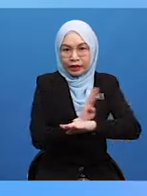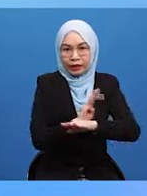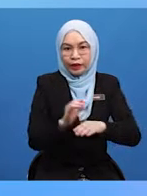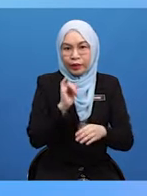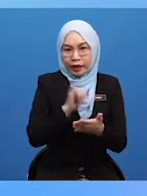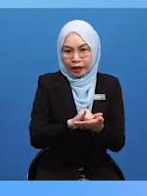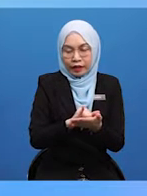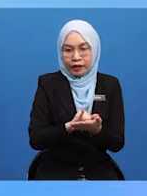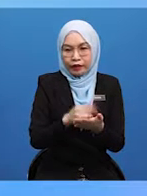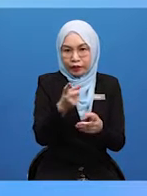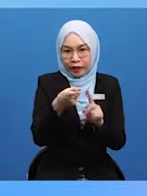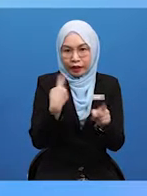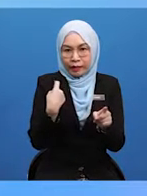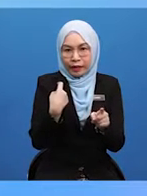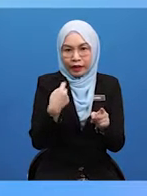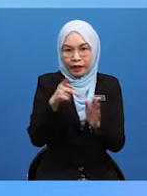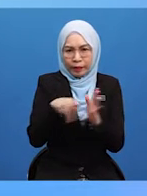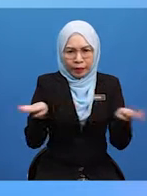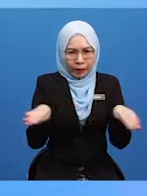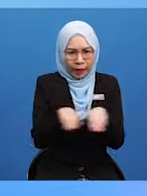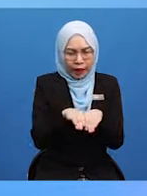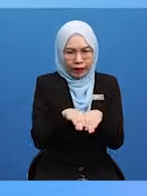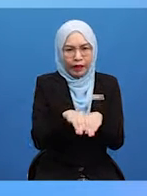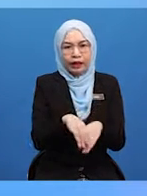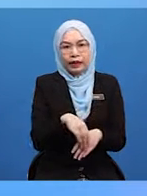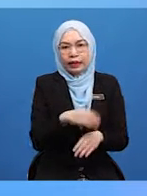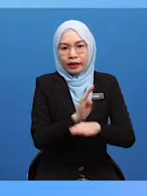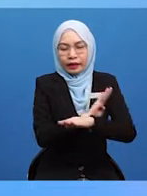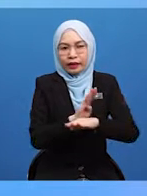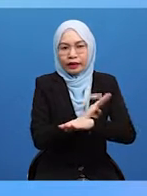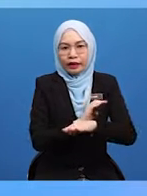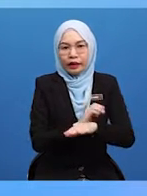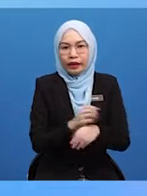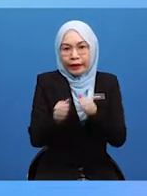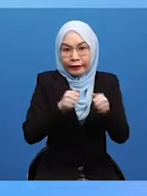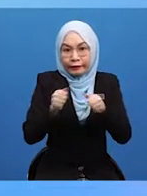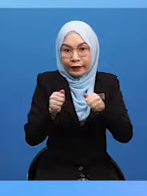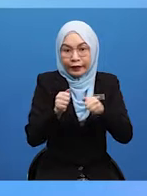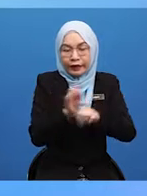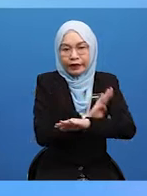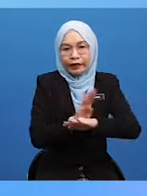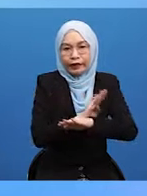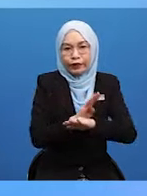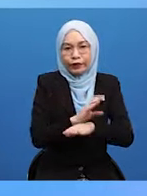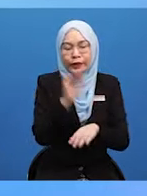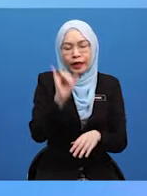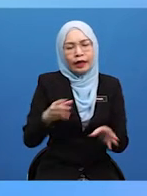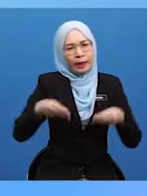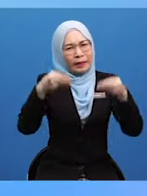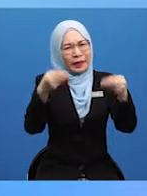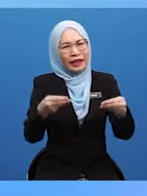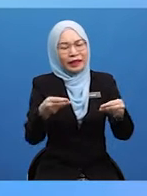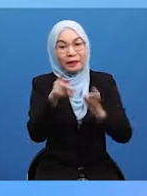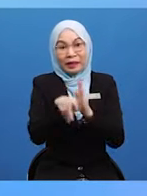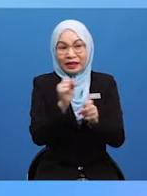daripada pelbagai kegiatan ekonomi yang dapat menawarkan pelbagai peluang pekerjaan kepada